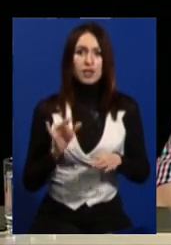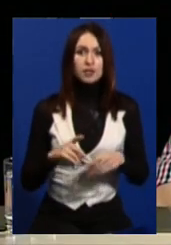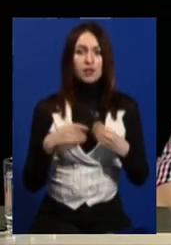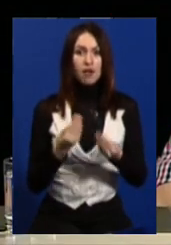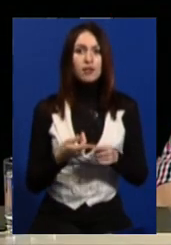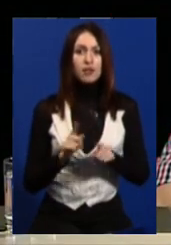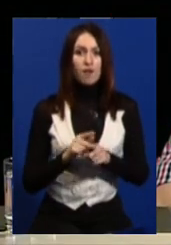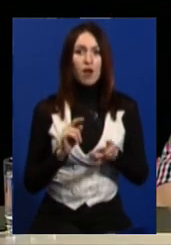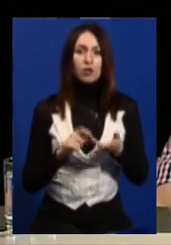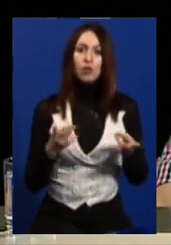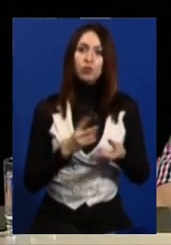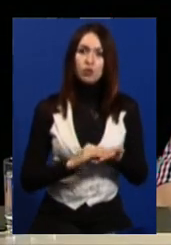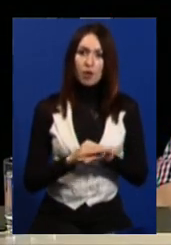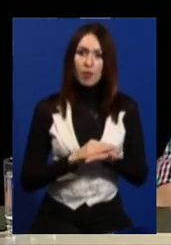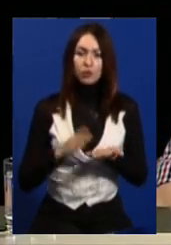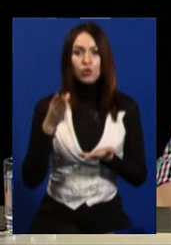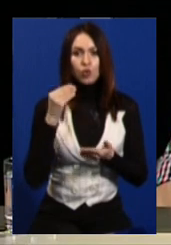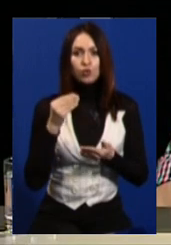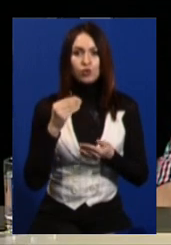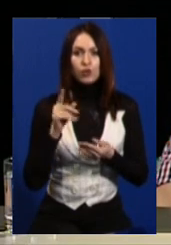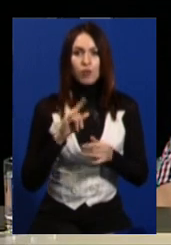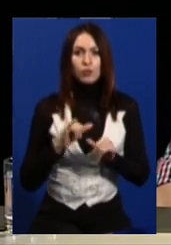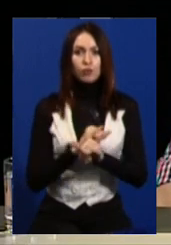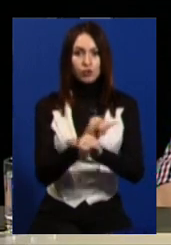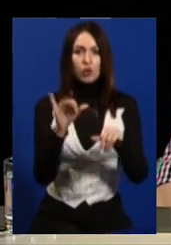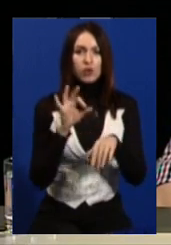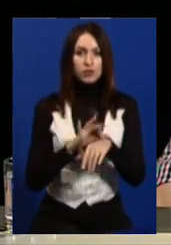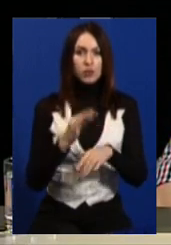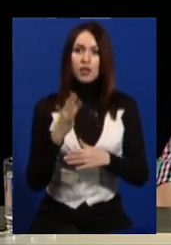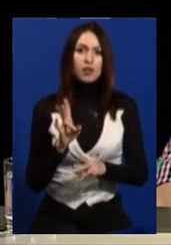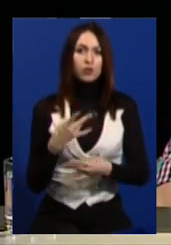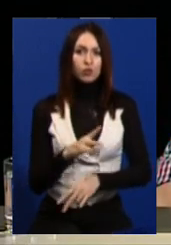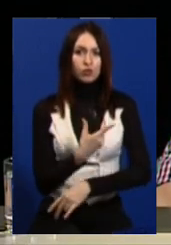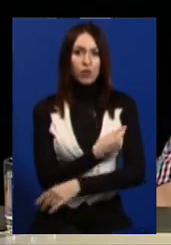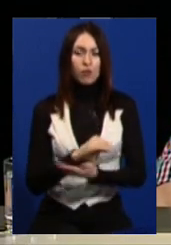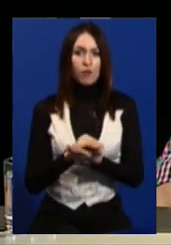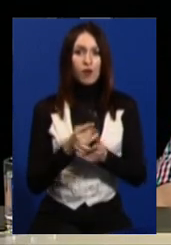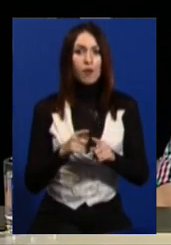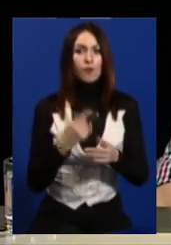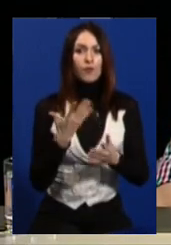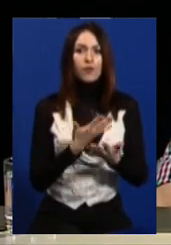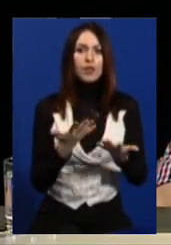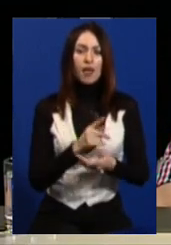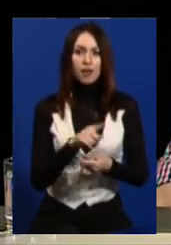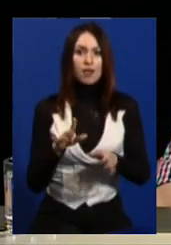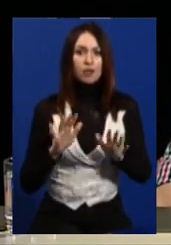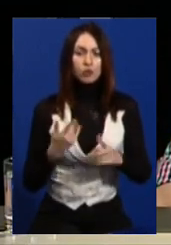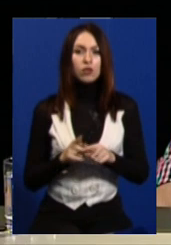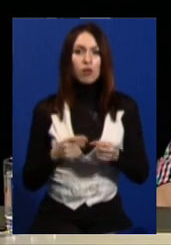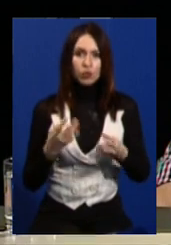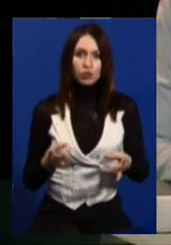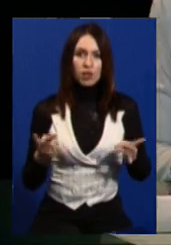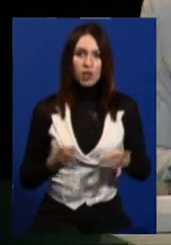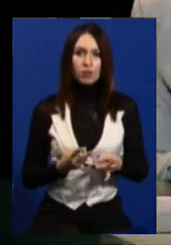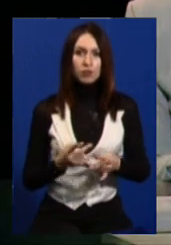анализа. Нужно его сейчас повторно, учитывая подъем заболеваемости, прививать или нет. И поэтому получается, что в некоторых ситуациях это просто необходимо.